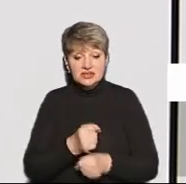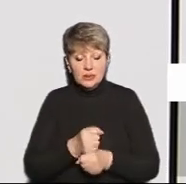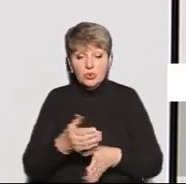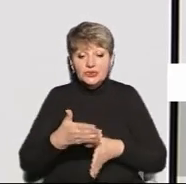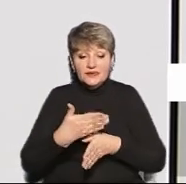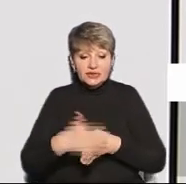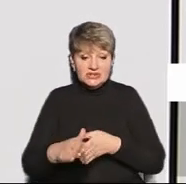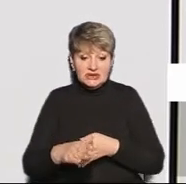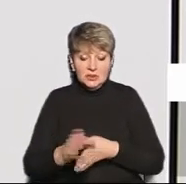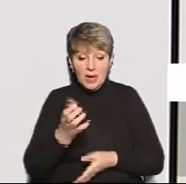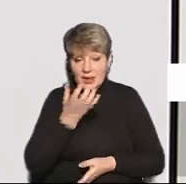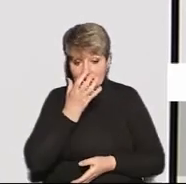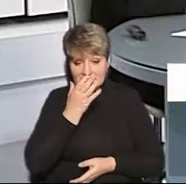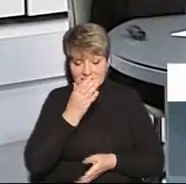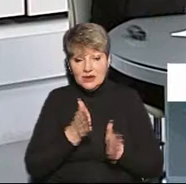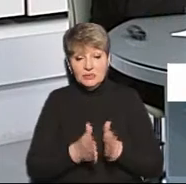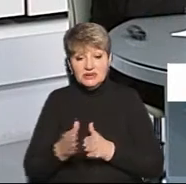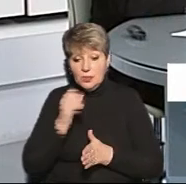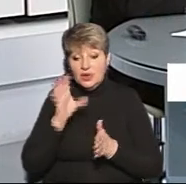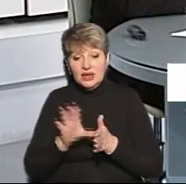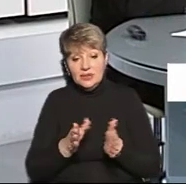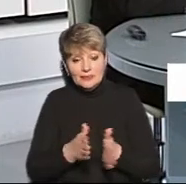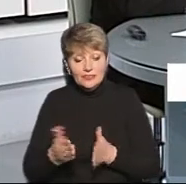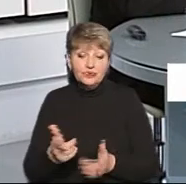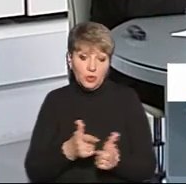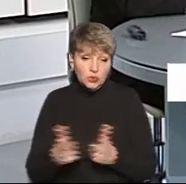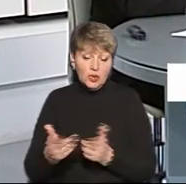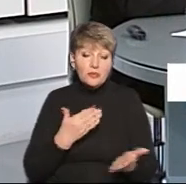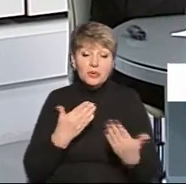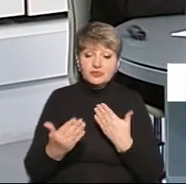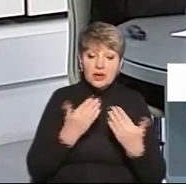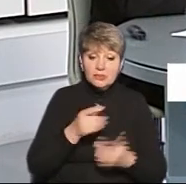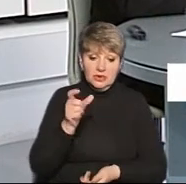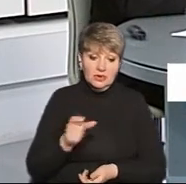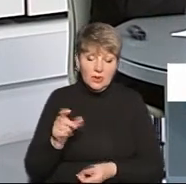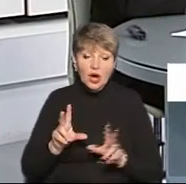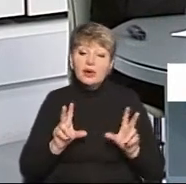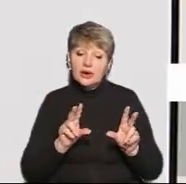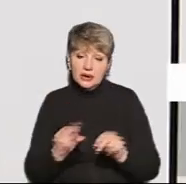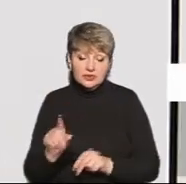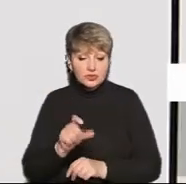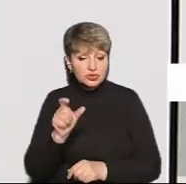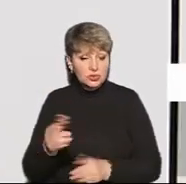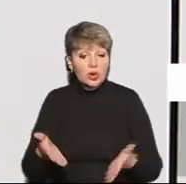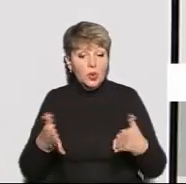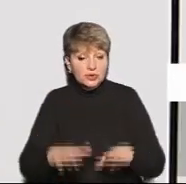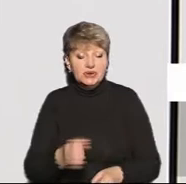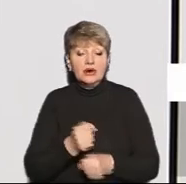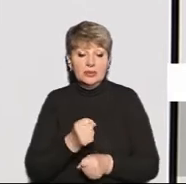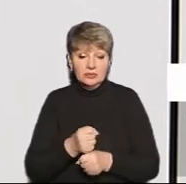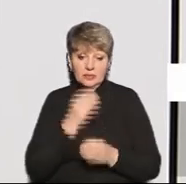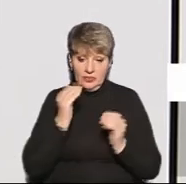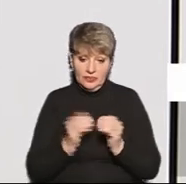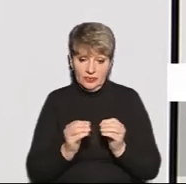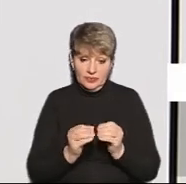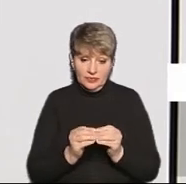частині кисневої системи, енергетичної системи. Я готовий поспілкуватися і гарантувати, що люди залишаться з роботою, але там вони ж визначаться,